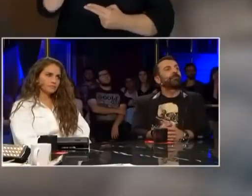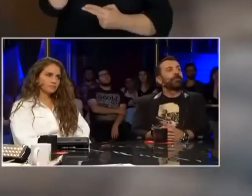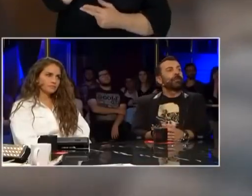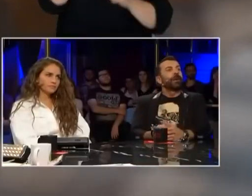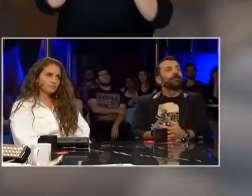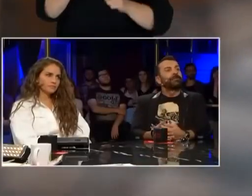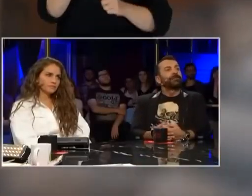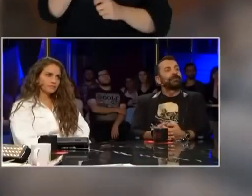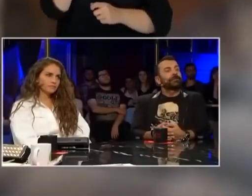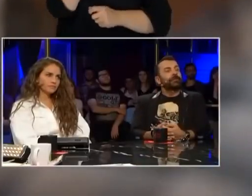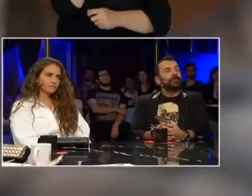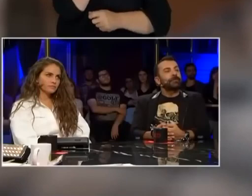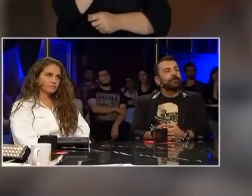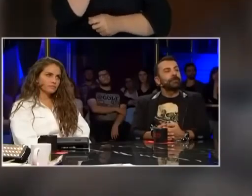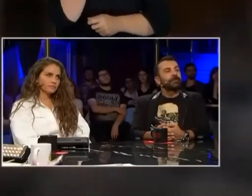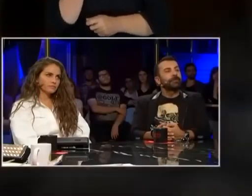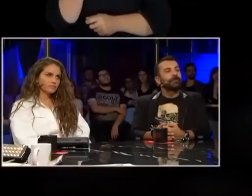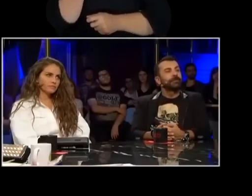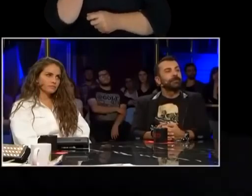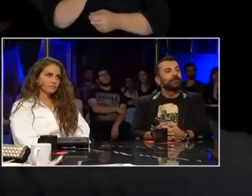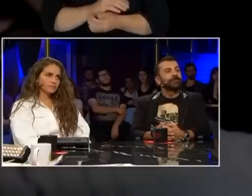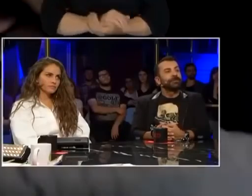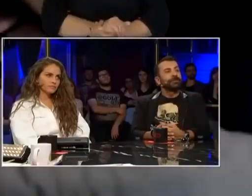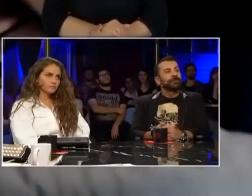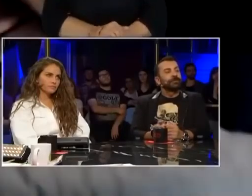parça. Güzel bir şarkıya benzer aşk.